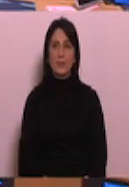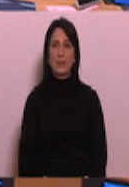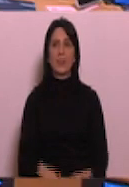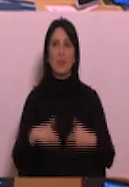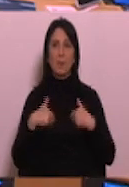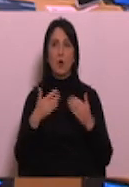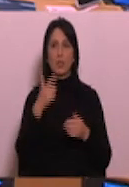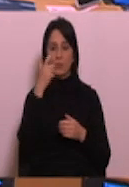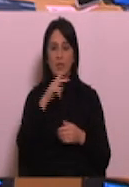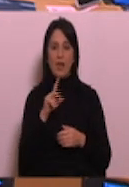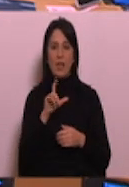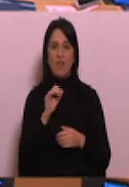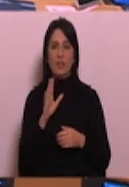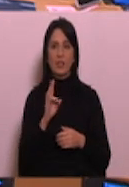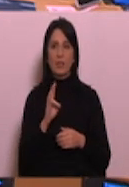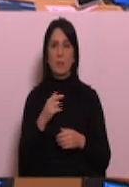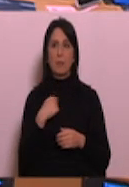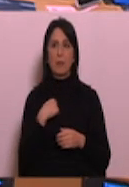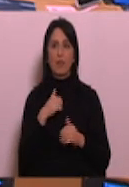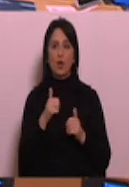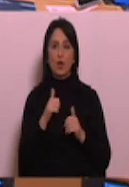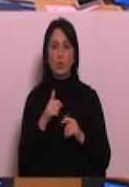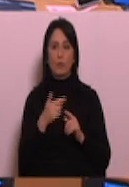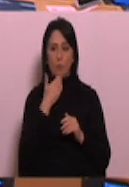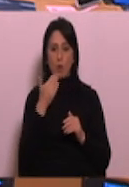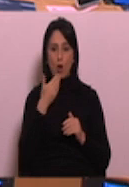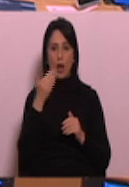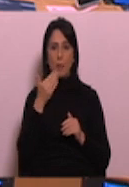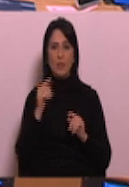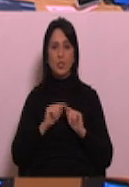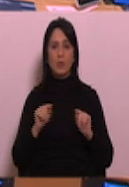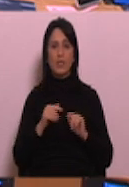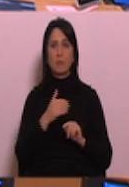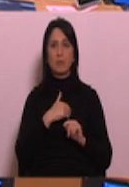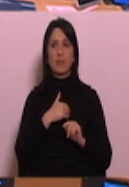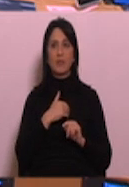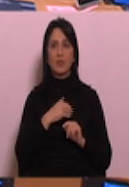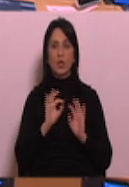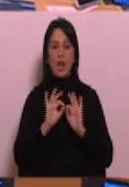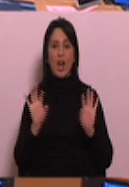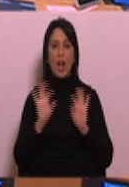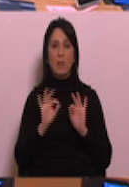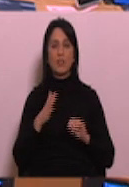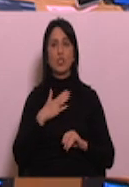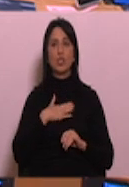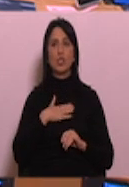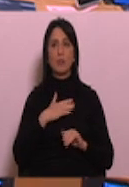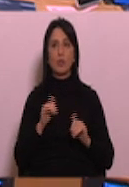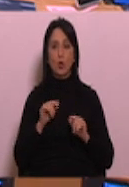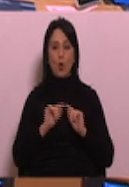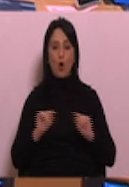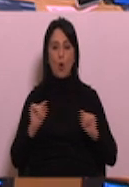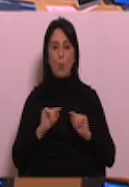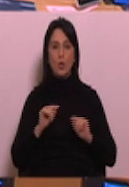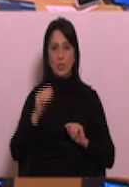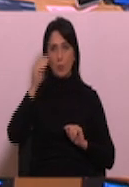მოგესალმებით ბატონო ლევან. მე როგორც ბოლო გამომსვლელი ოპოზიციიდან მინდა რომ განმარტო ეხლა ჩემი როგორც